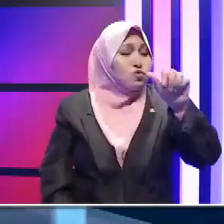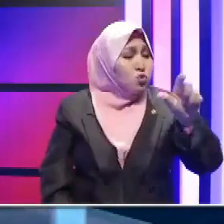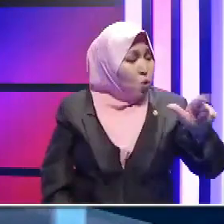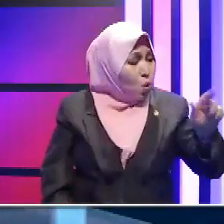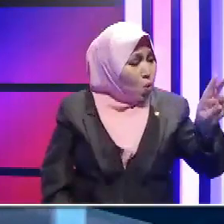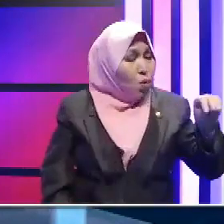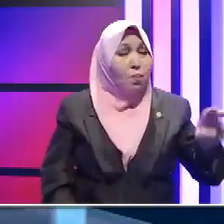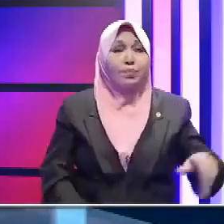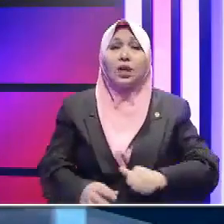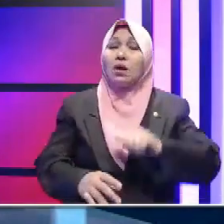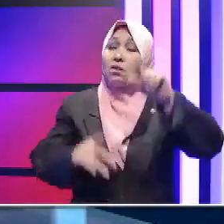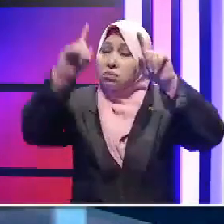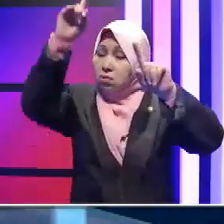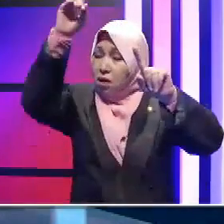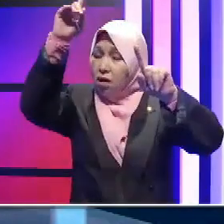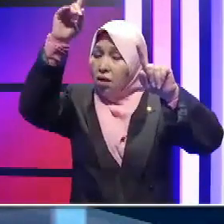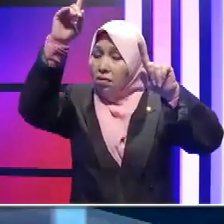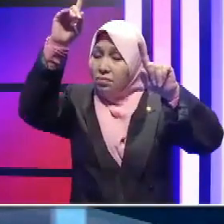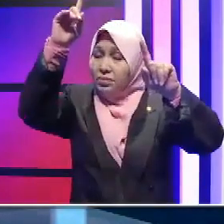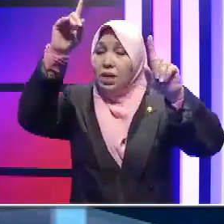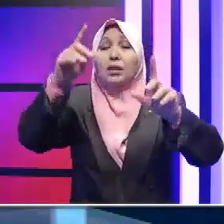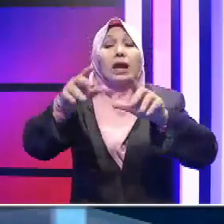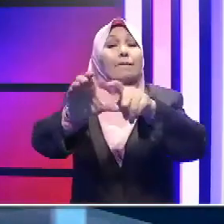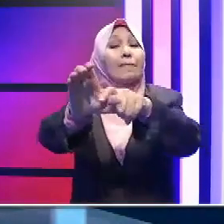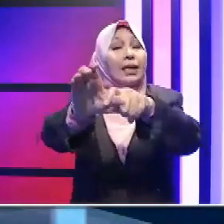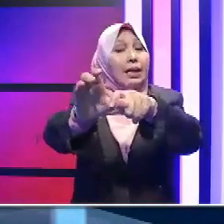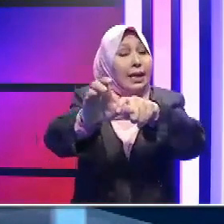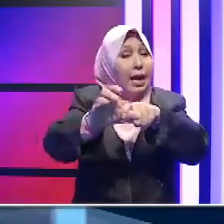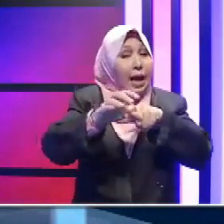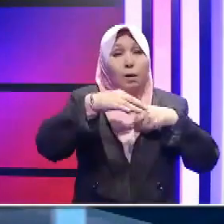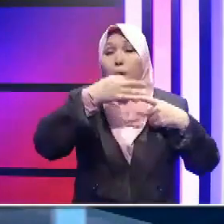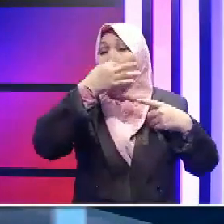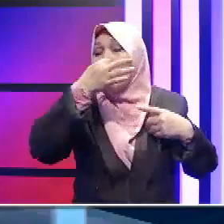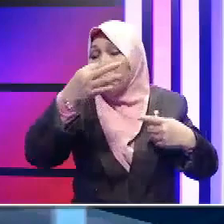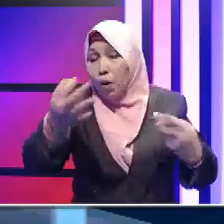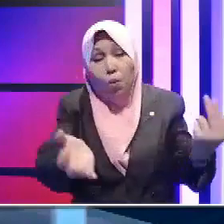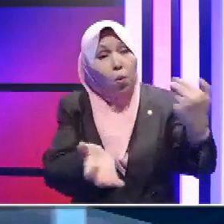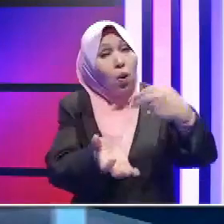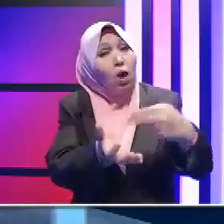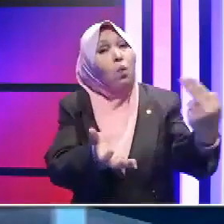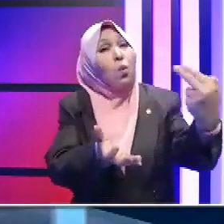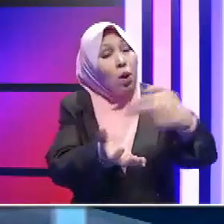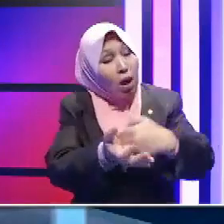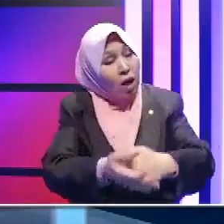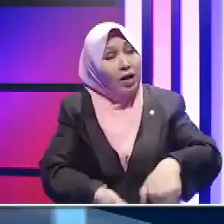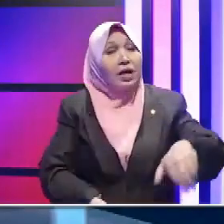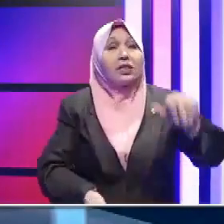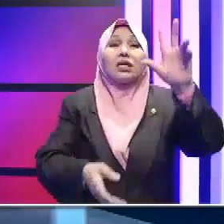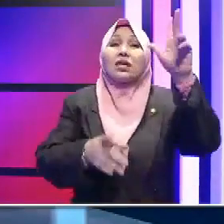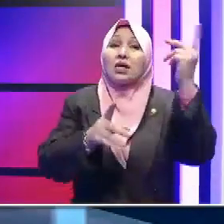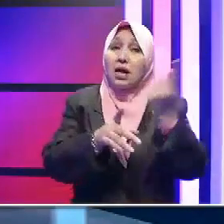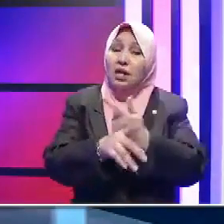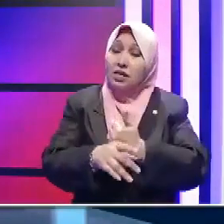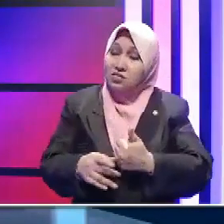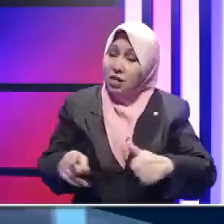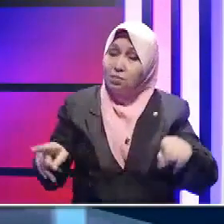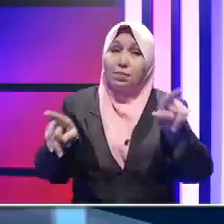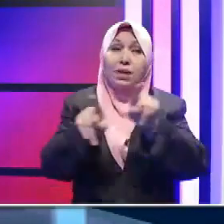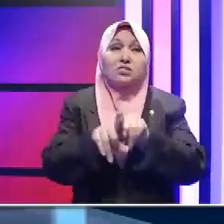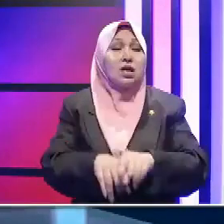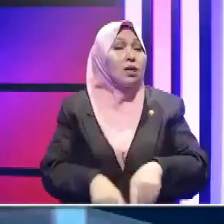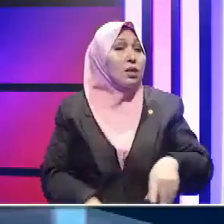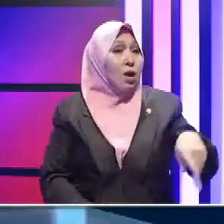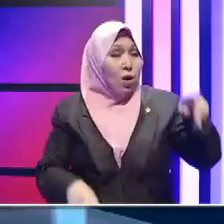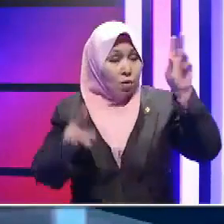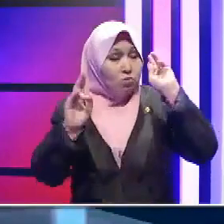adalah bersifat menarik perhatian dan diulang-ulang sebanyak tiga di seperti yang Ustaz asanusi